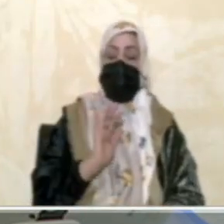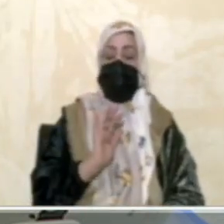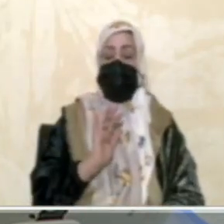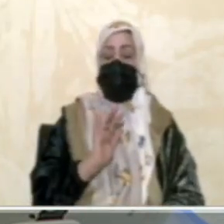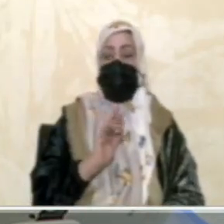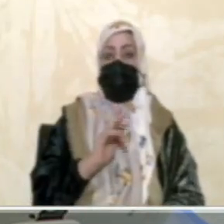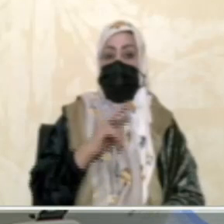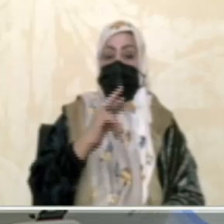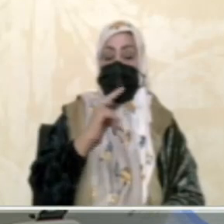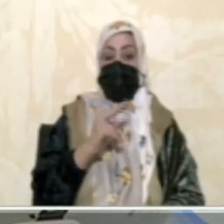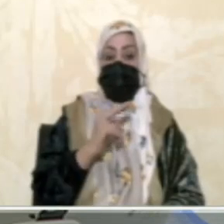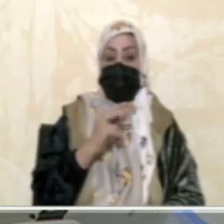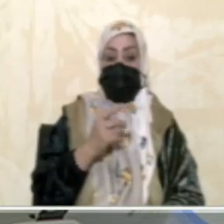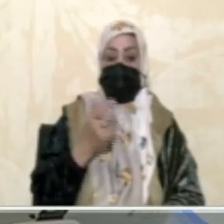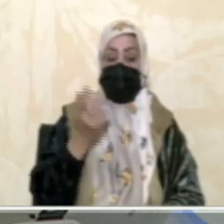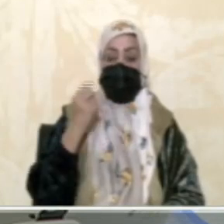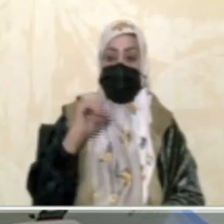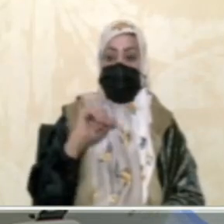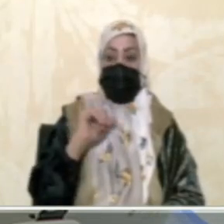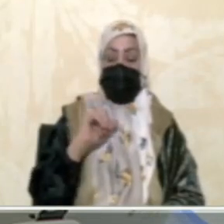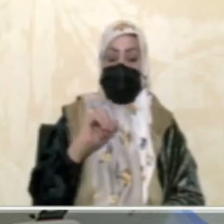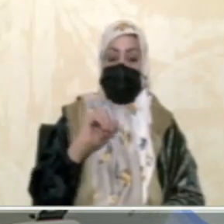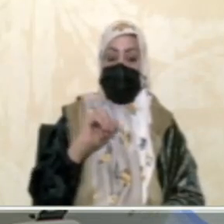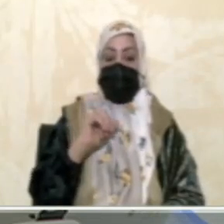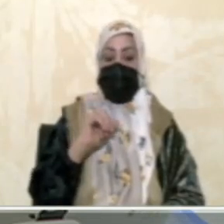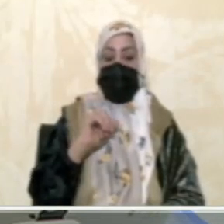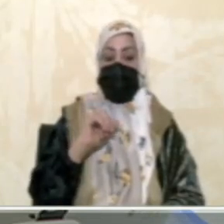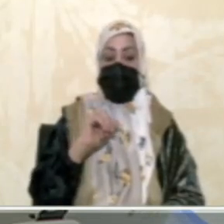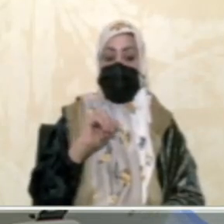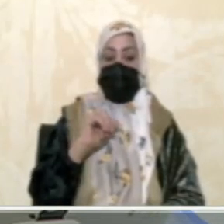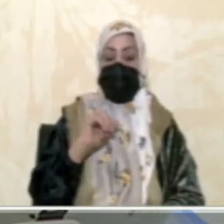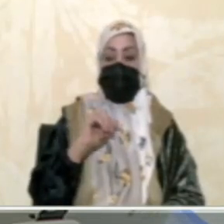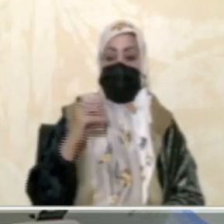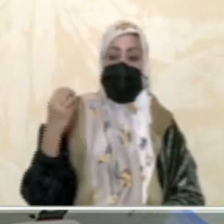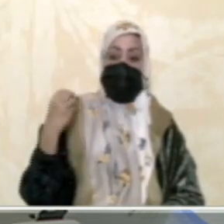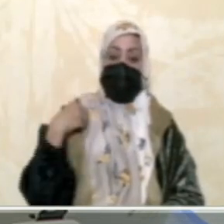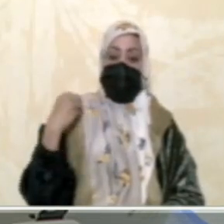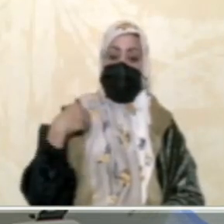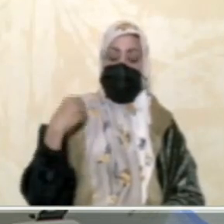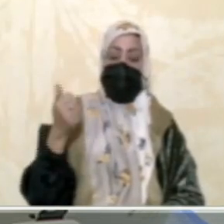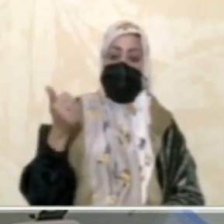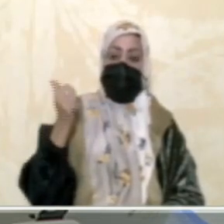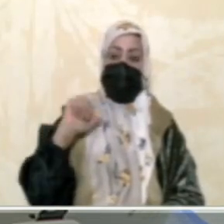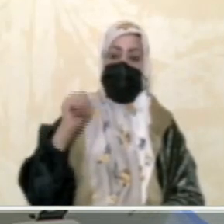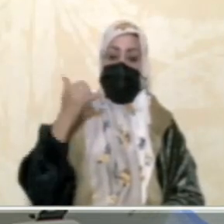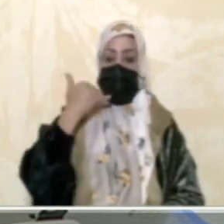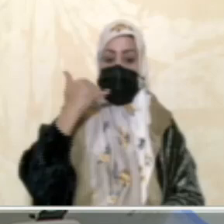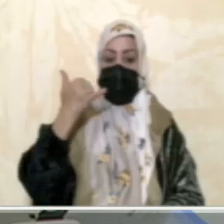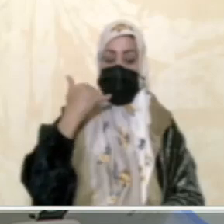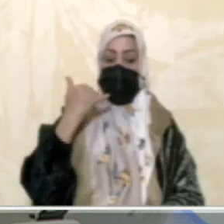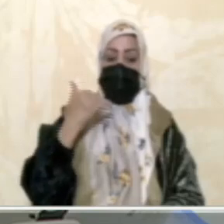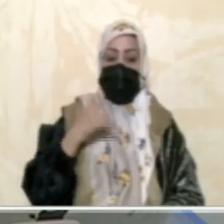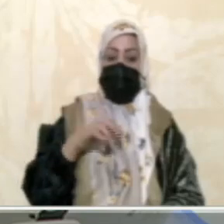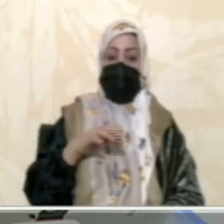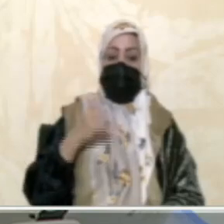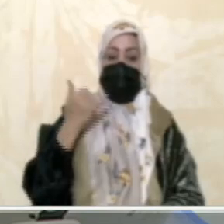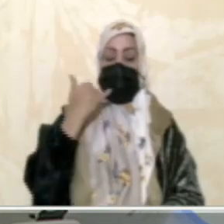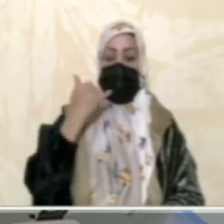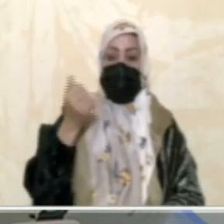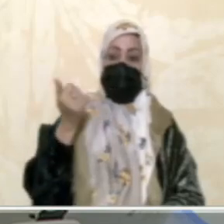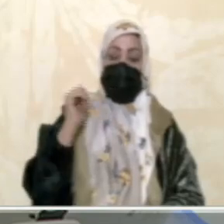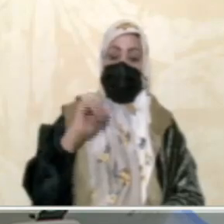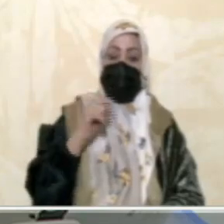التحديد يعني اخبرني شخص من اتصل بي عليه منظومه الافتاء وقال انا في مسجد